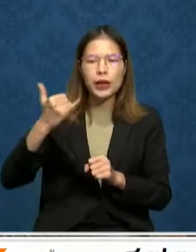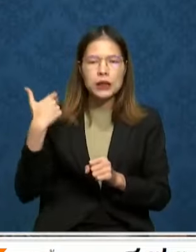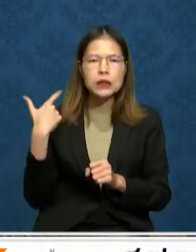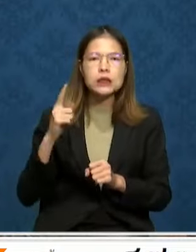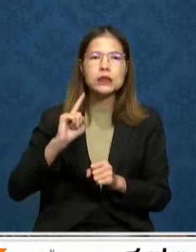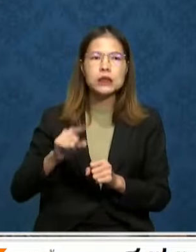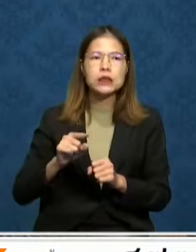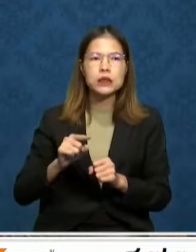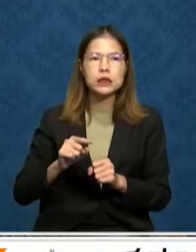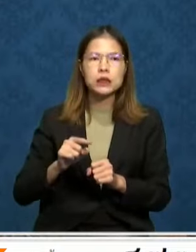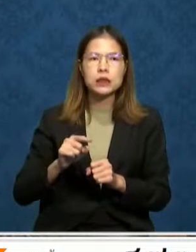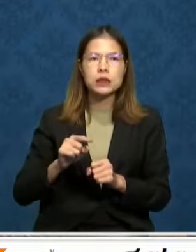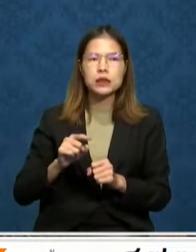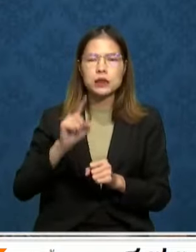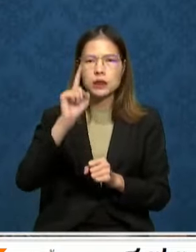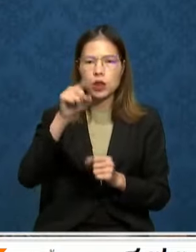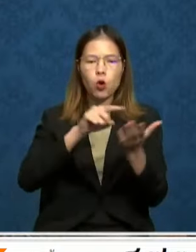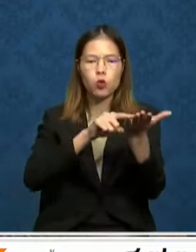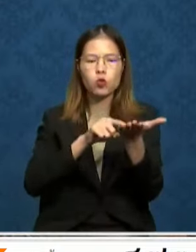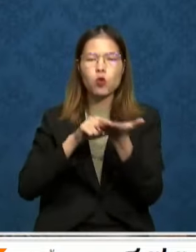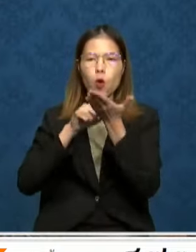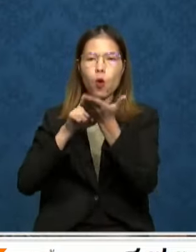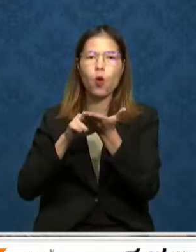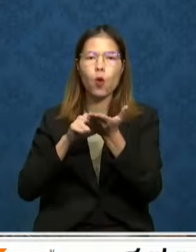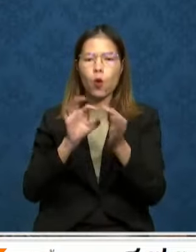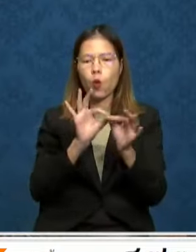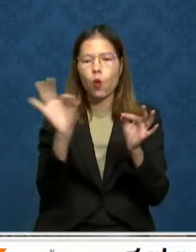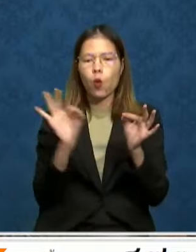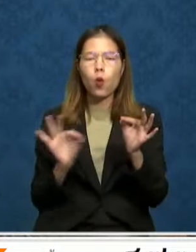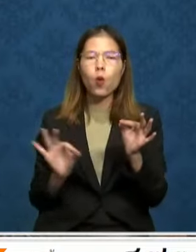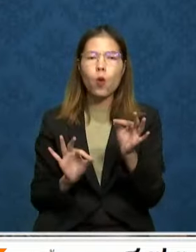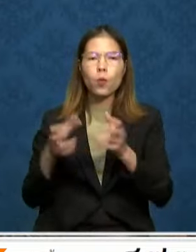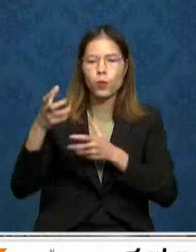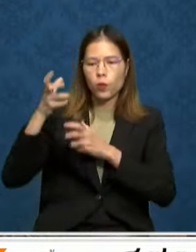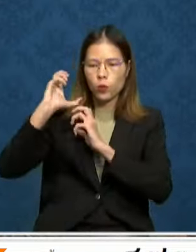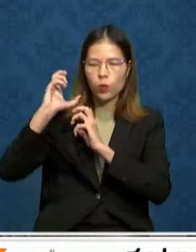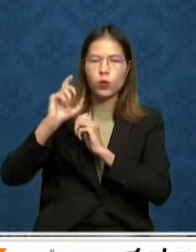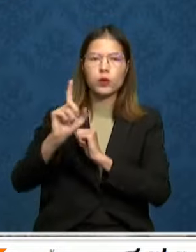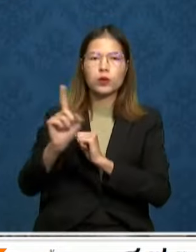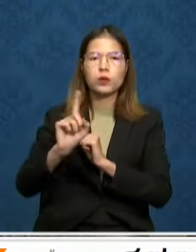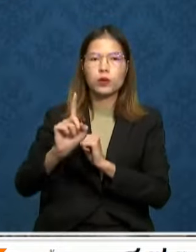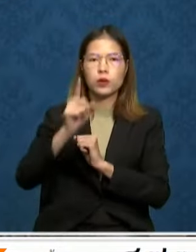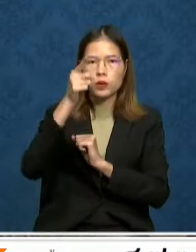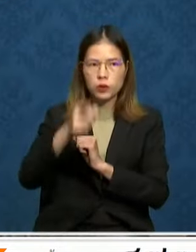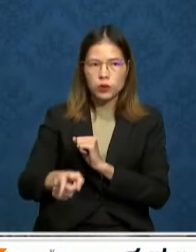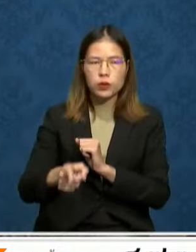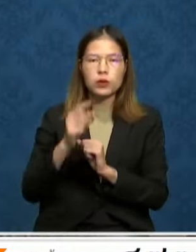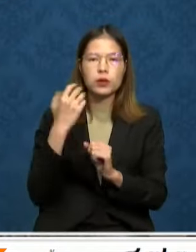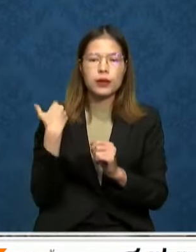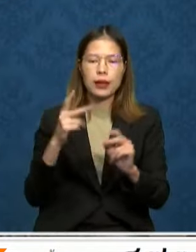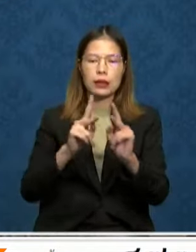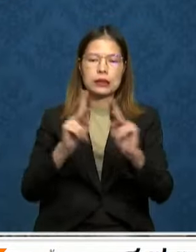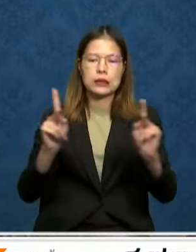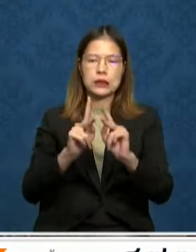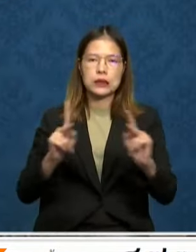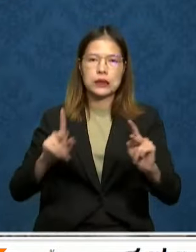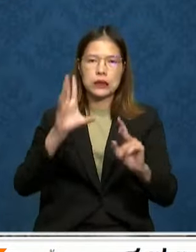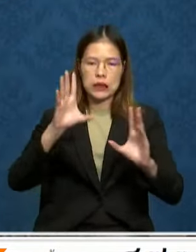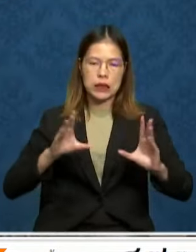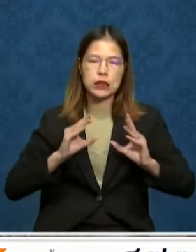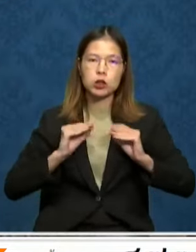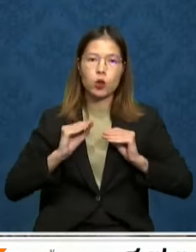ท่านนี้ยกข้อความนี้และเสนอให้มีการทบทวนกรรมาธิการเห็น